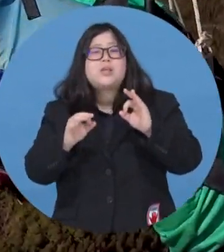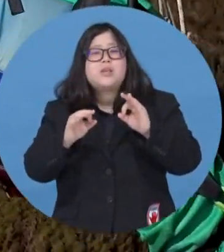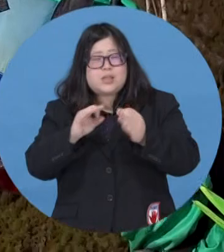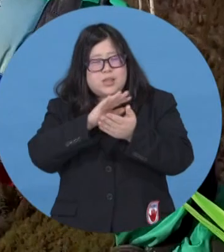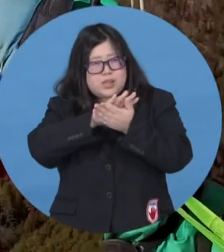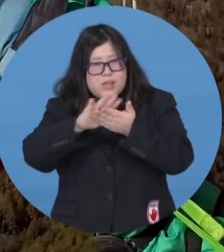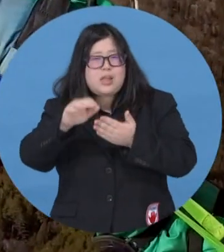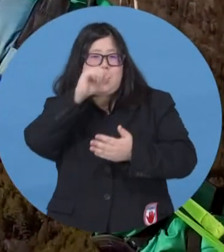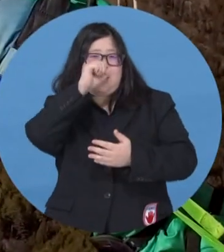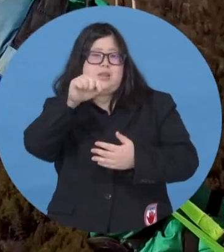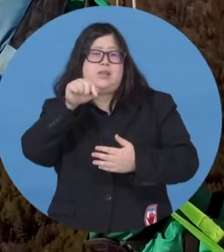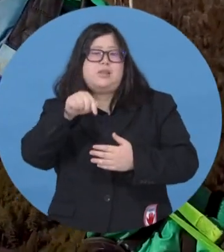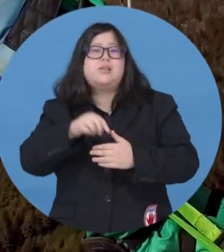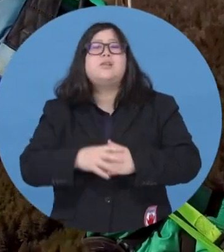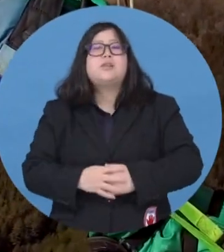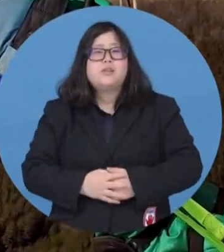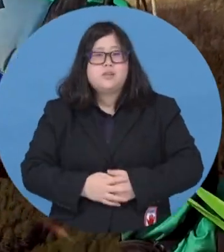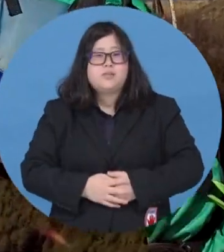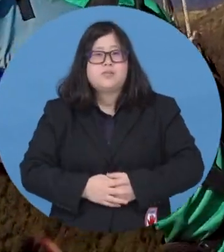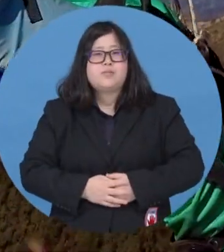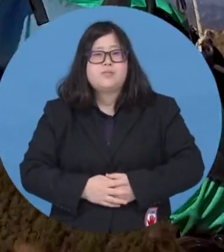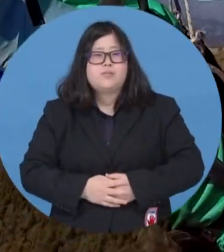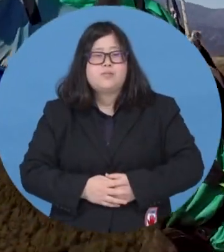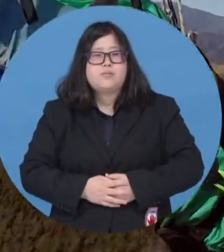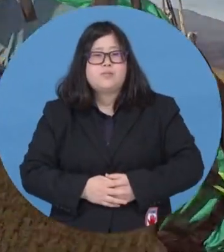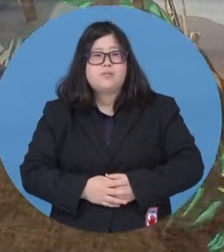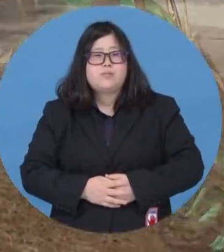麗ですよ、贅沢ですよ。